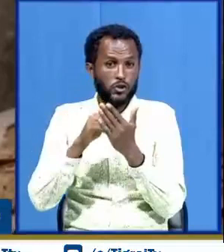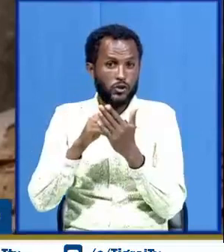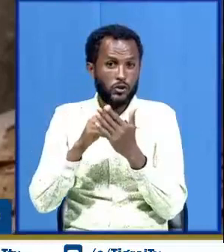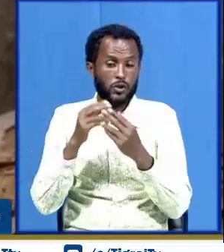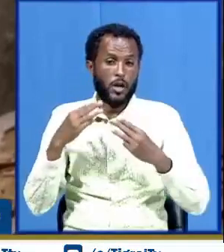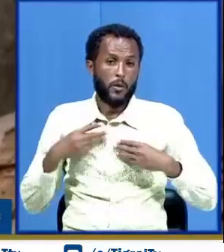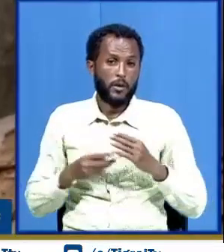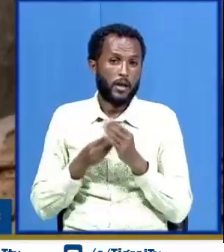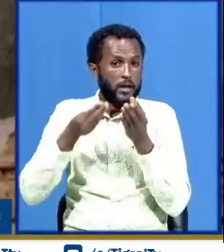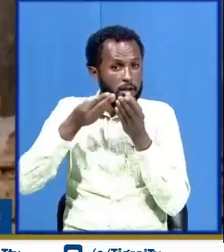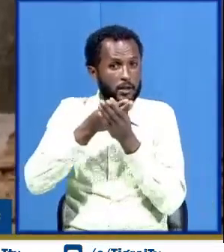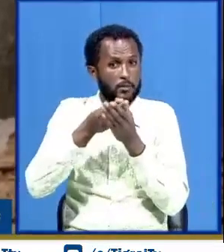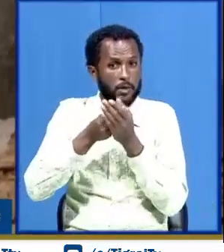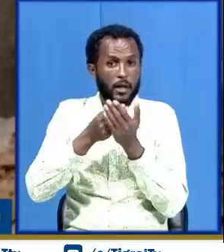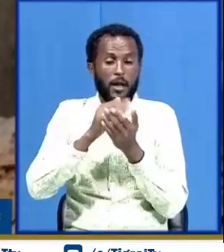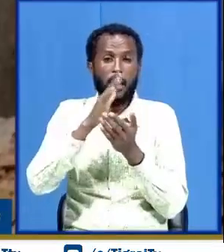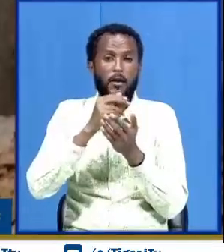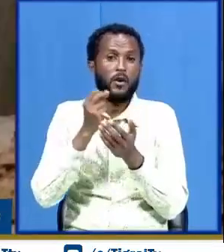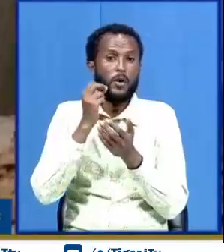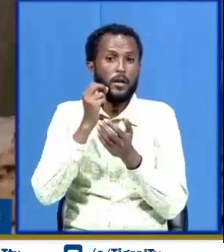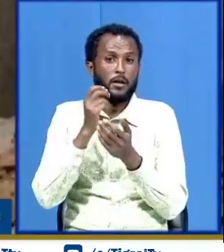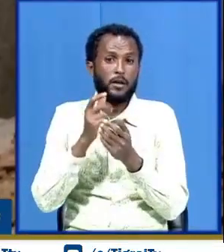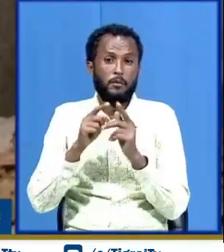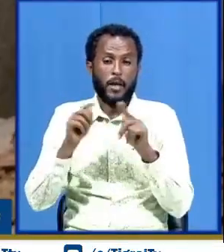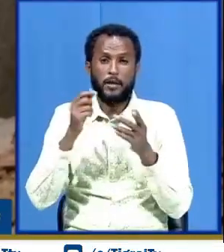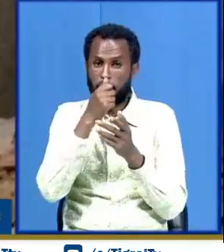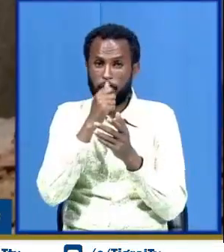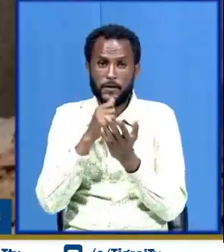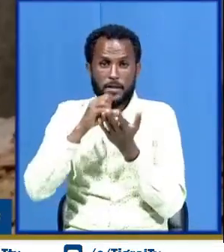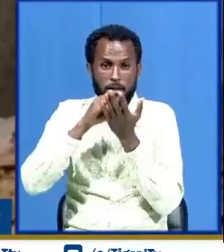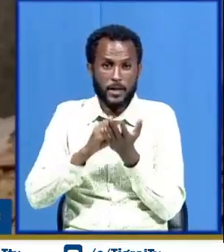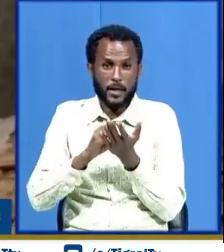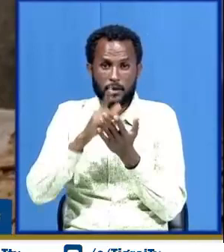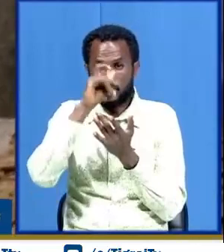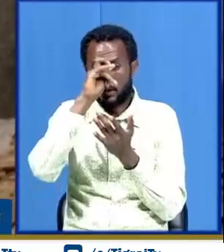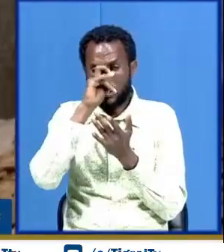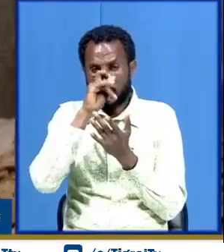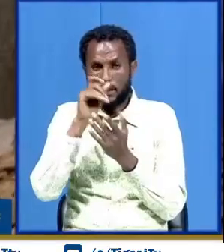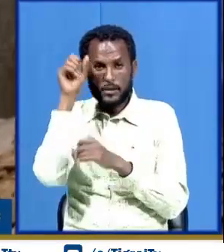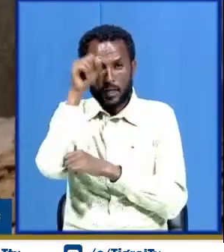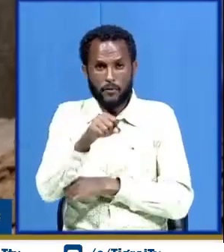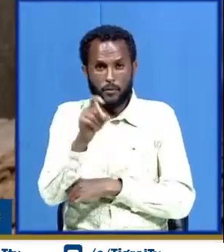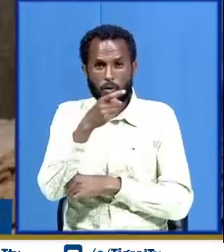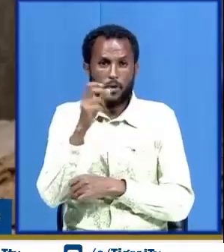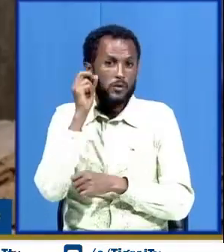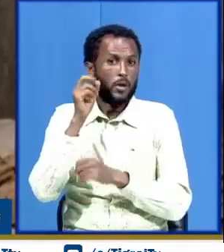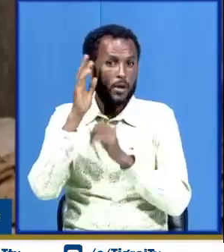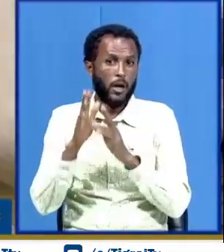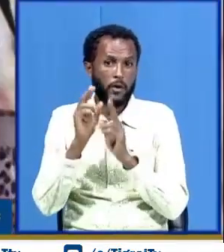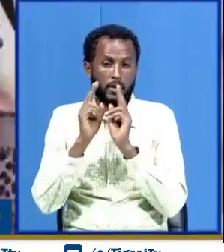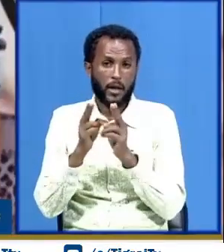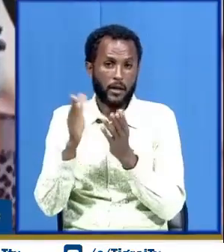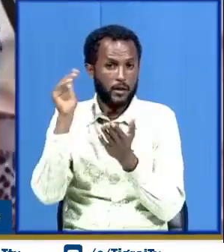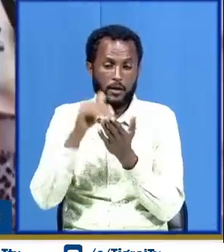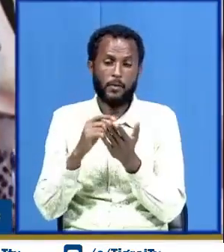ትግራይ ይዕንግላ ኣደ ወያነ ትግራይ መርኣያ ትዕግስትን ጽንዓትን ጀግነትን ሰዕራይነትን ከም ዝኾነት እቲ ወርቃዊ ታሪክ ይስለስ ኣሎም